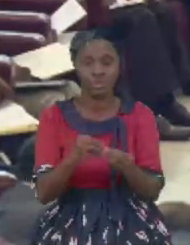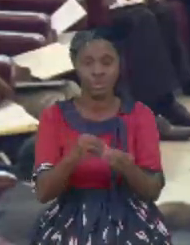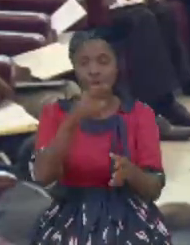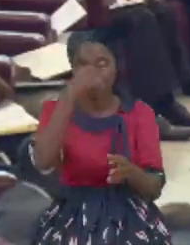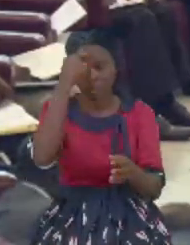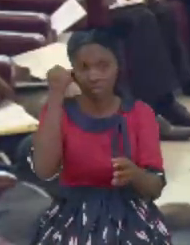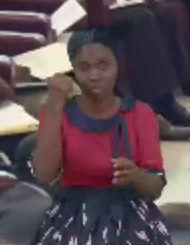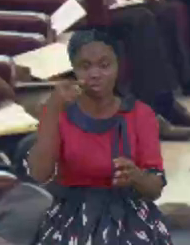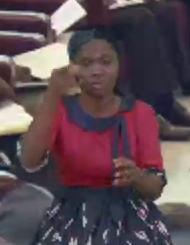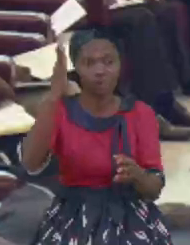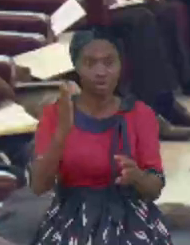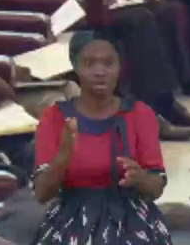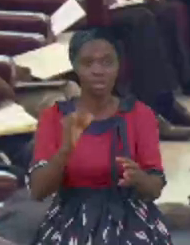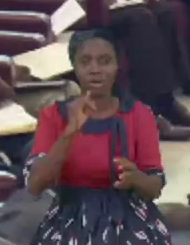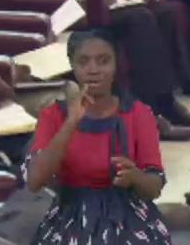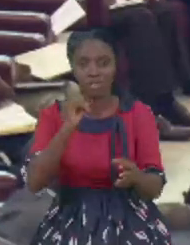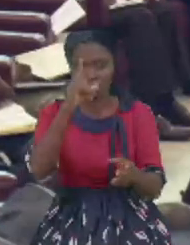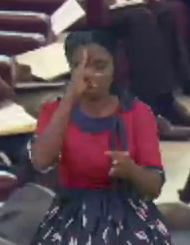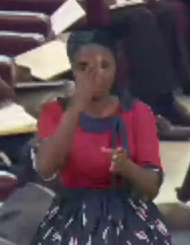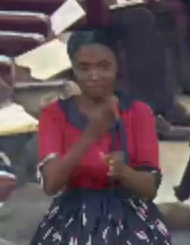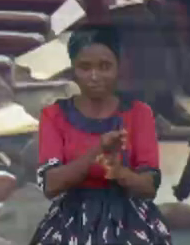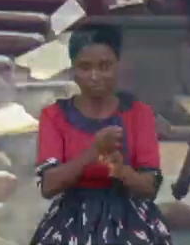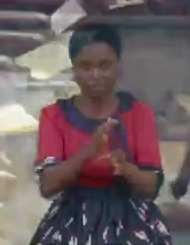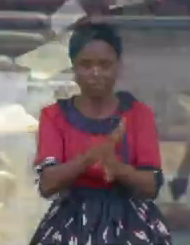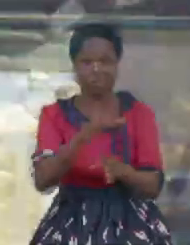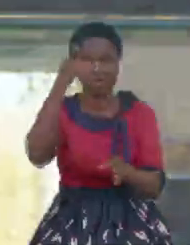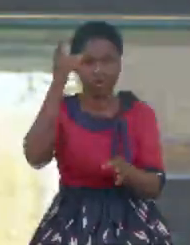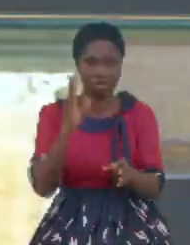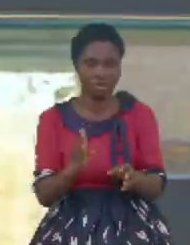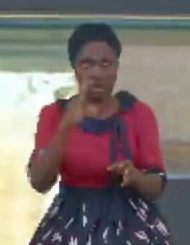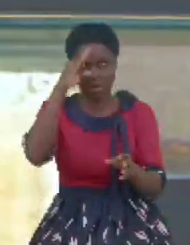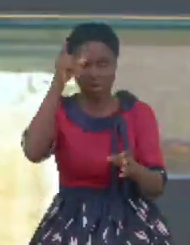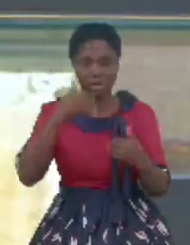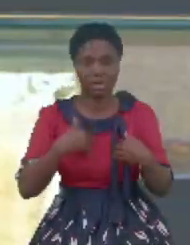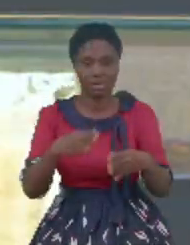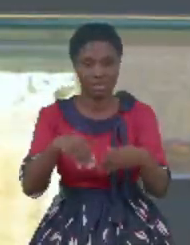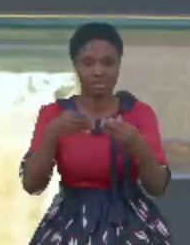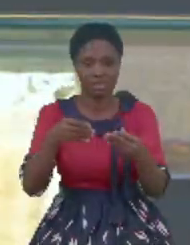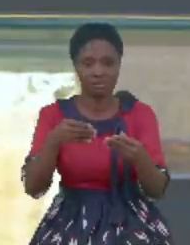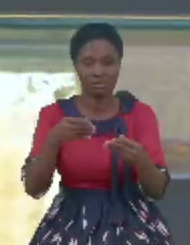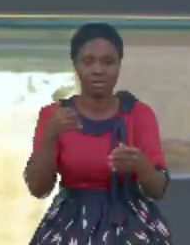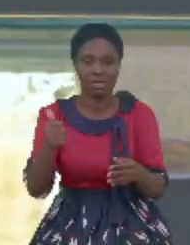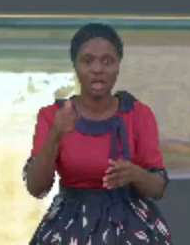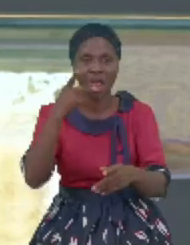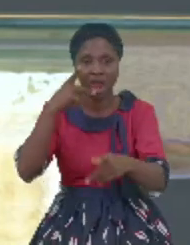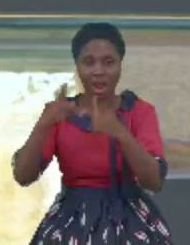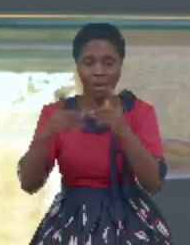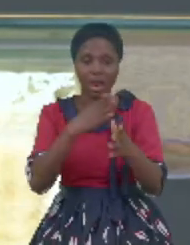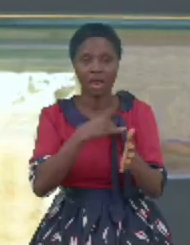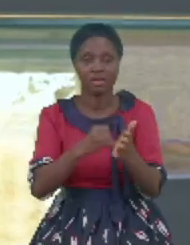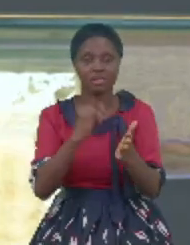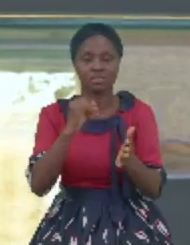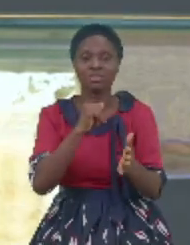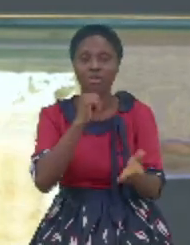l'obtiendrez. Et plus que cela, parce que l'Éternel est un Dieu fidèle, il a donné la promesse, c'est une prophétie